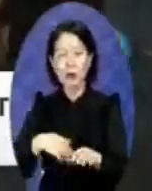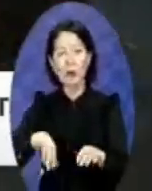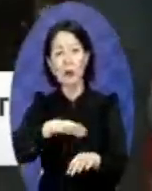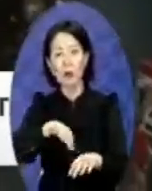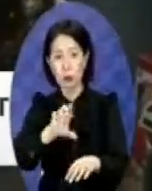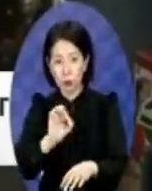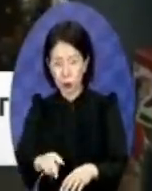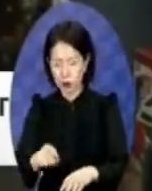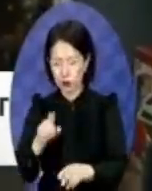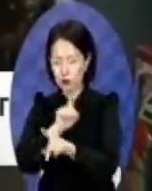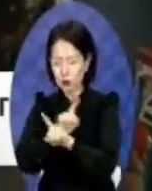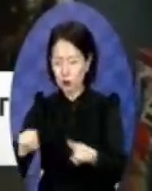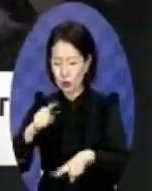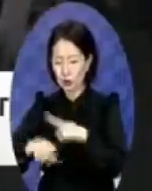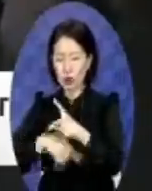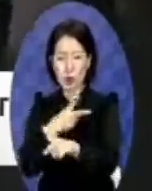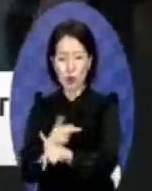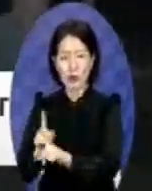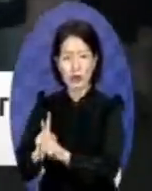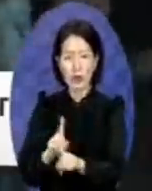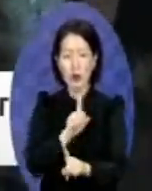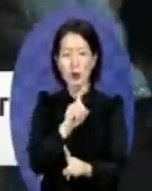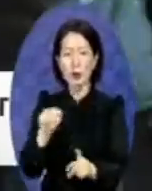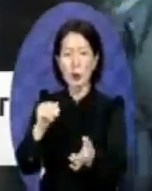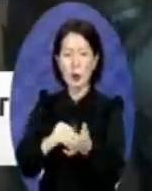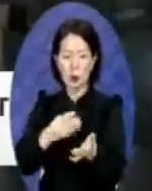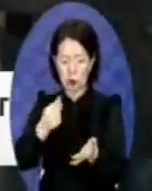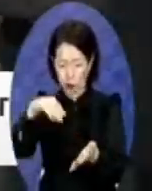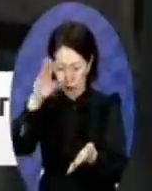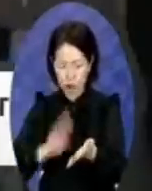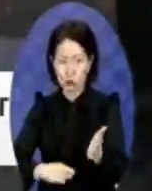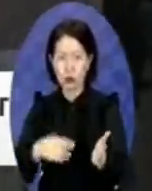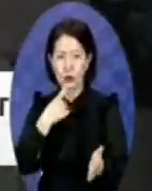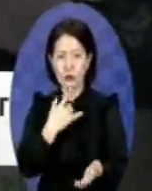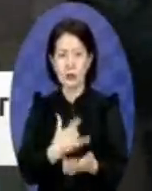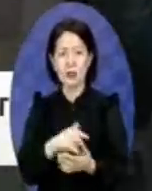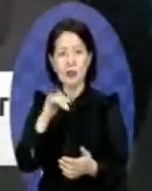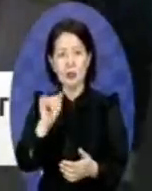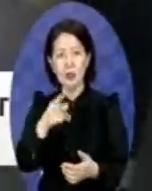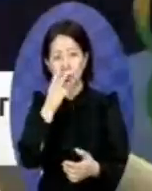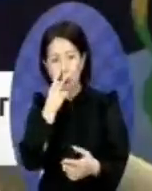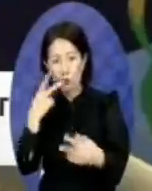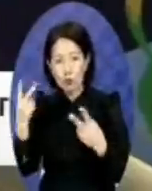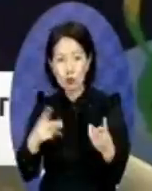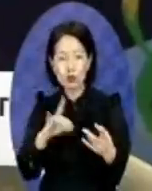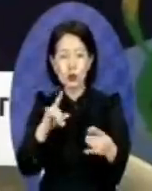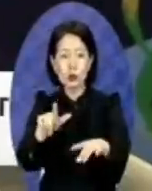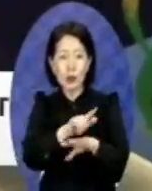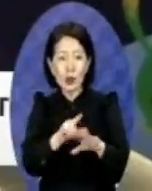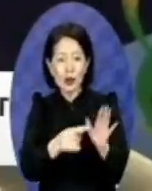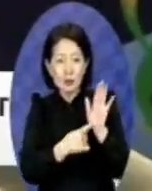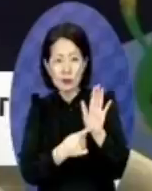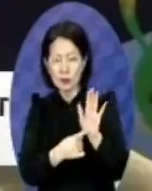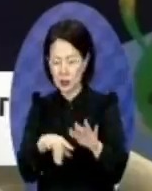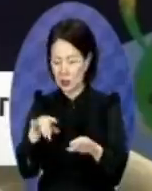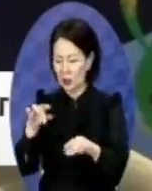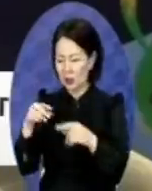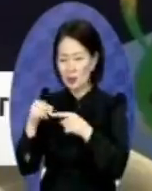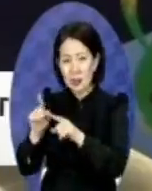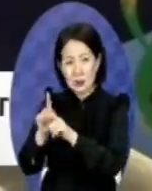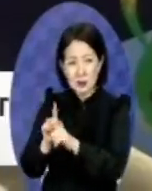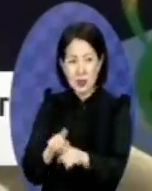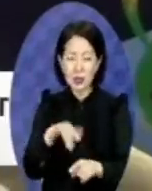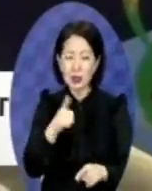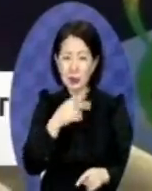дагуу 100 мянган төгрөгөөр торох арга хэмжээг авахар болжээ. За бид зарим үзүр үйлчлэгээ тоглоомын газруудаар орж захирамжийн хэрэгжилт ямар байгаа